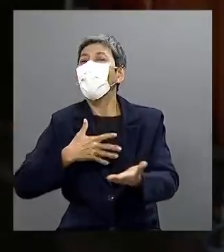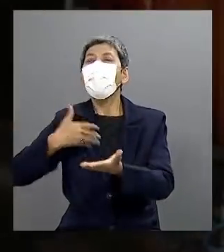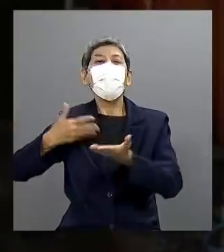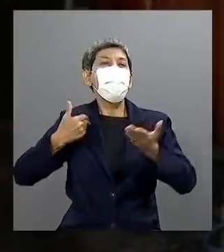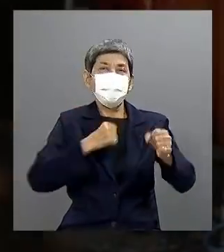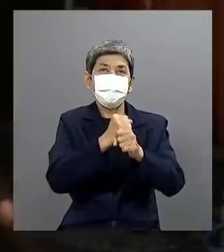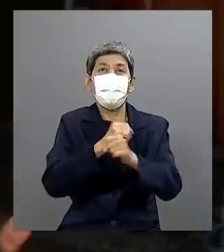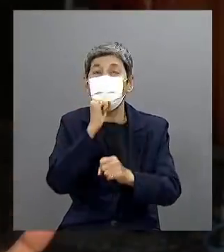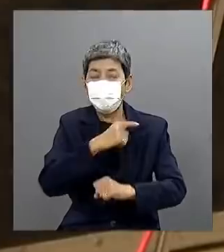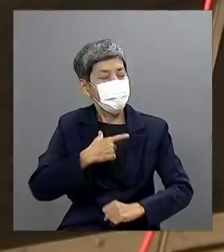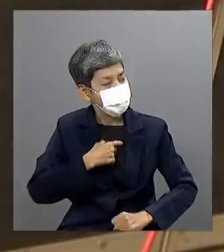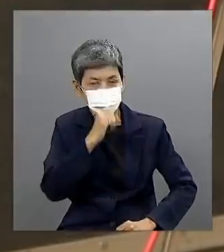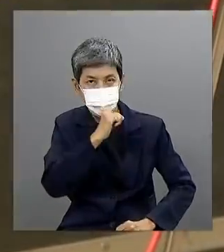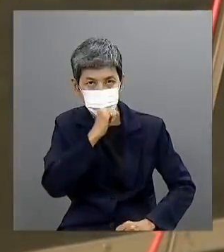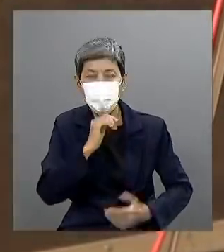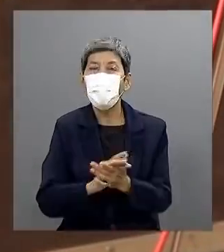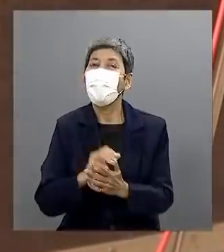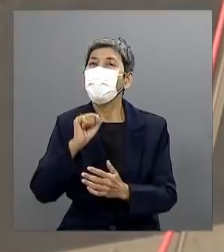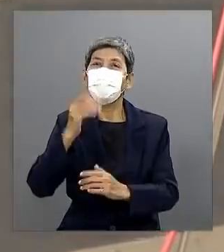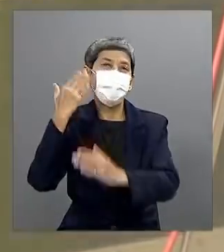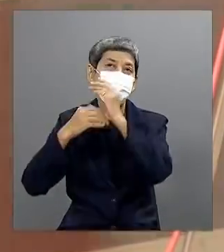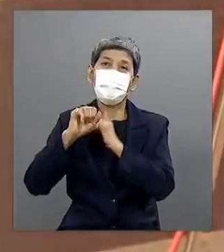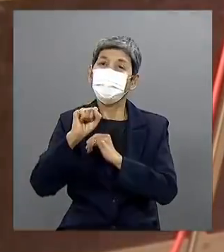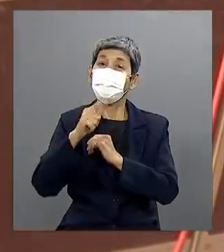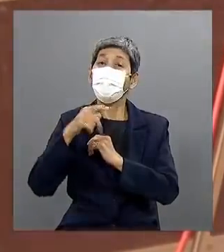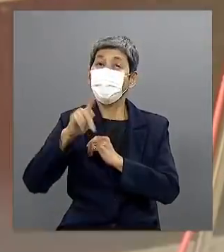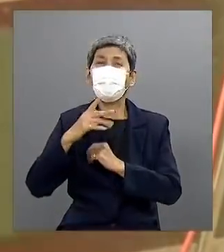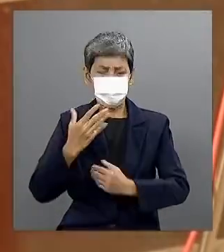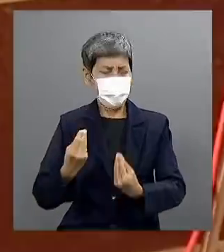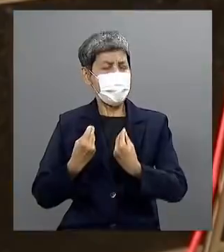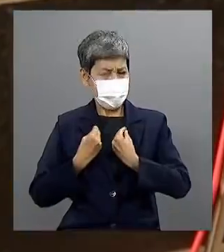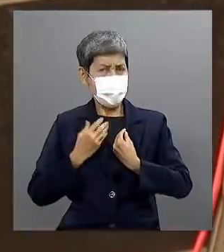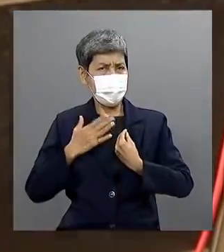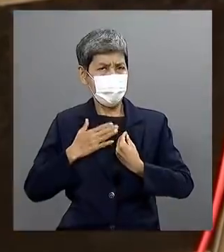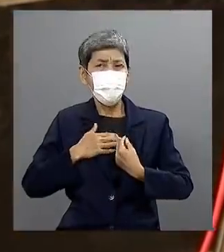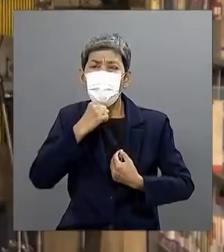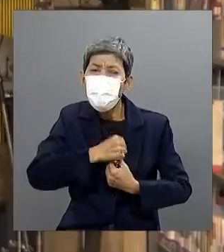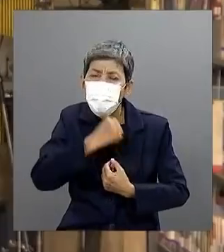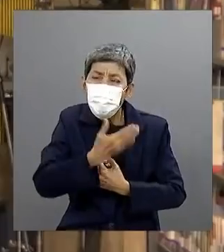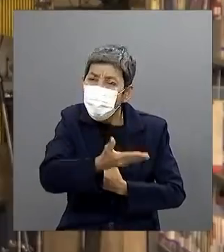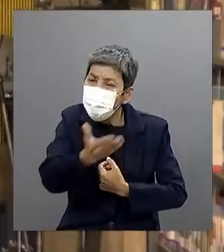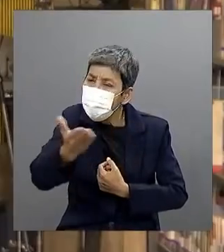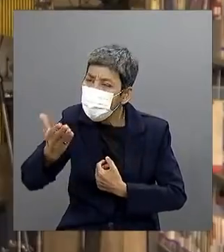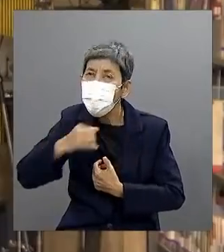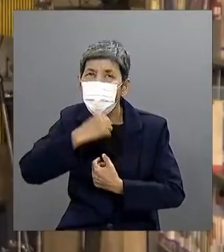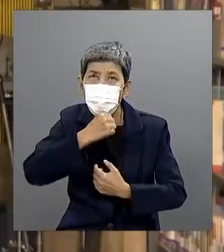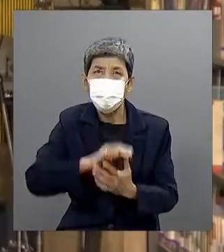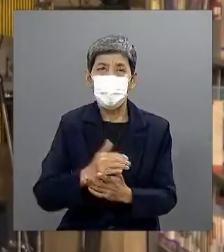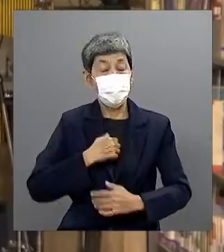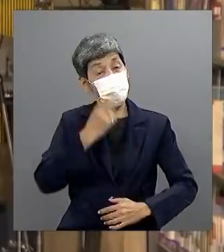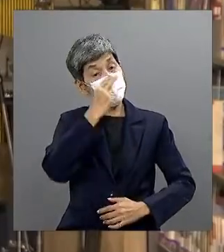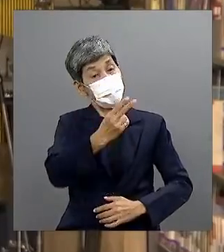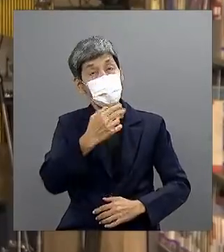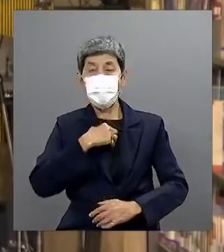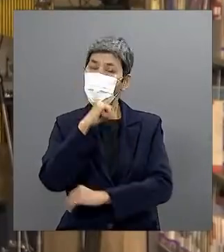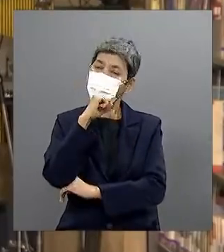ร้องอยู่ก็คือเพลงสุนทราภรณ์เนี่ยนะครับมันมอบพลังใจให้กับคุณลุงคุณป้าคุณน้าคุณอาเรามีความรู้สึกว่าเวลาเราไปร้อง